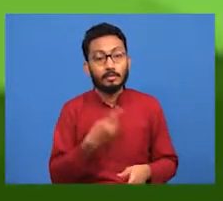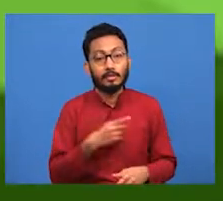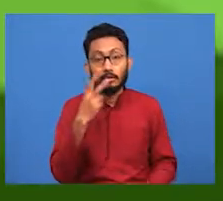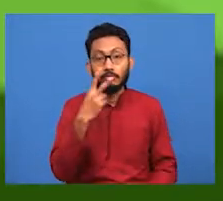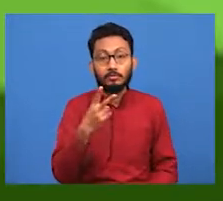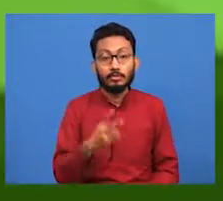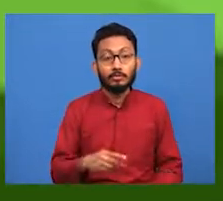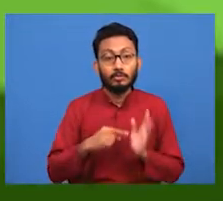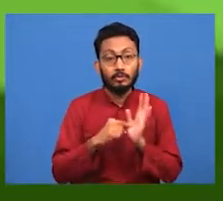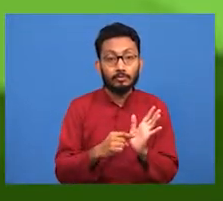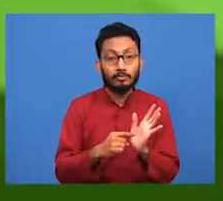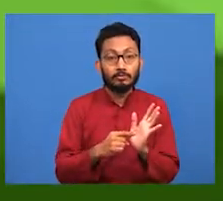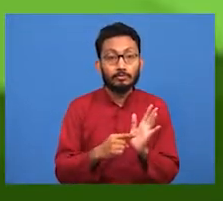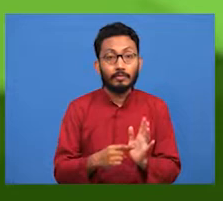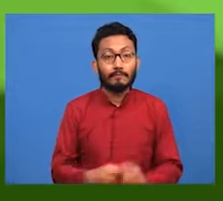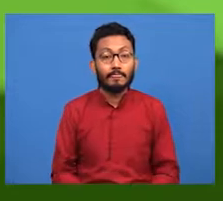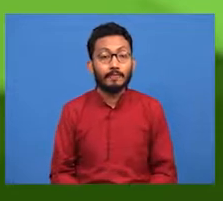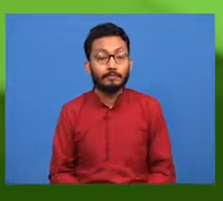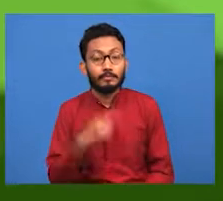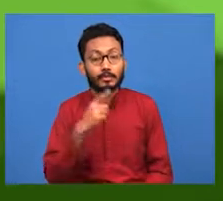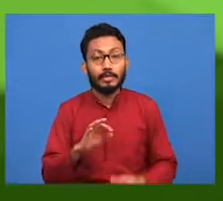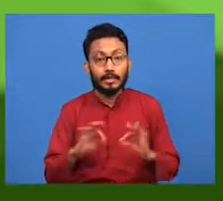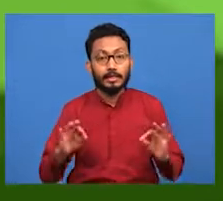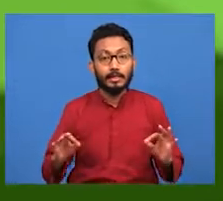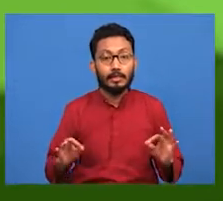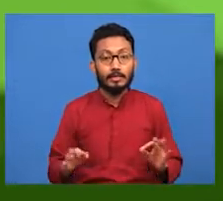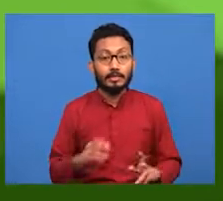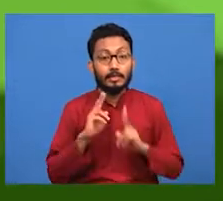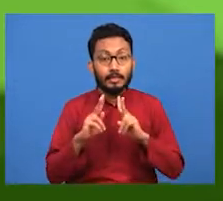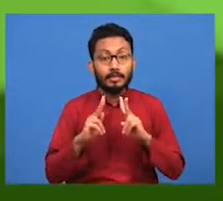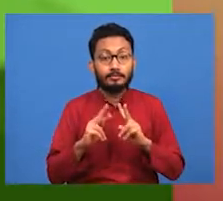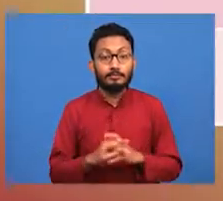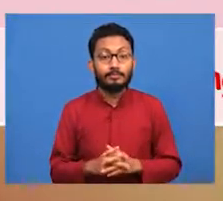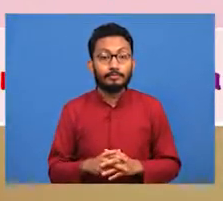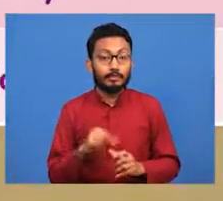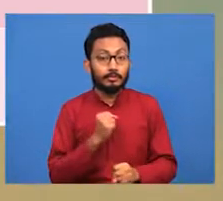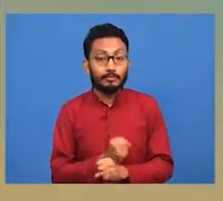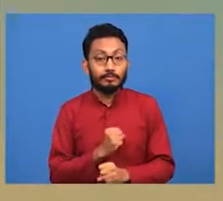paparan contoh bagi ayat kata kerja aktif tak transitif berpelengkap.